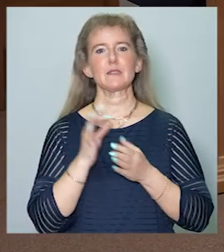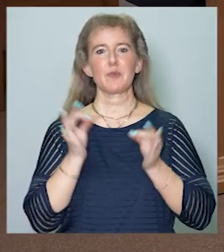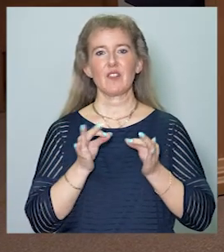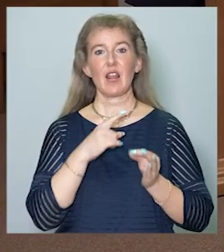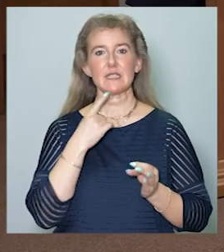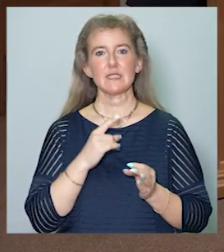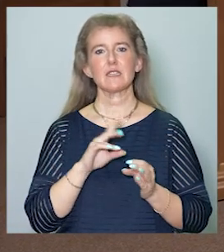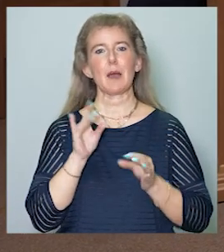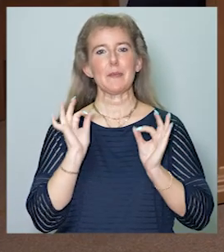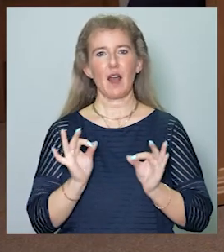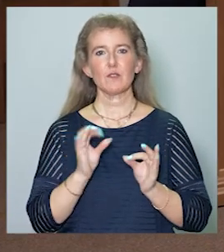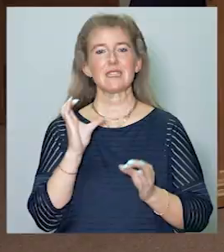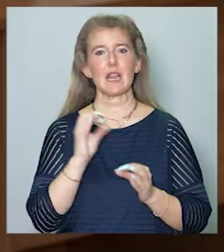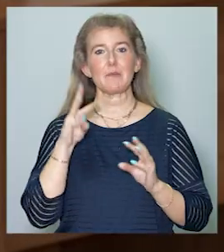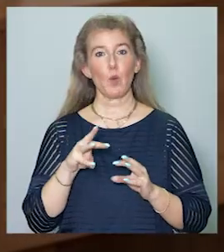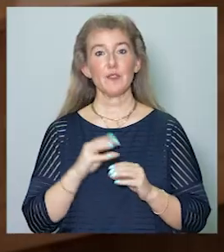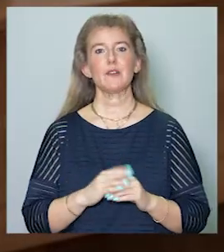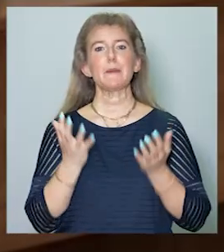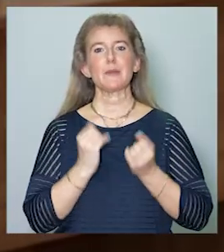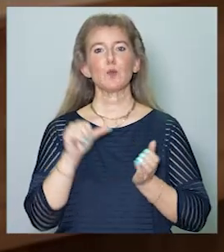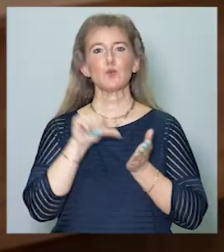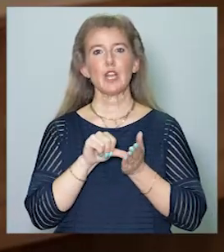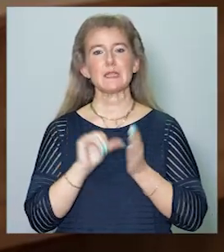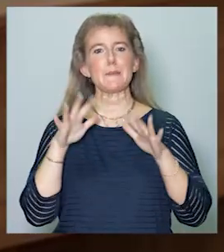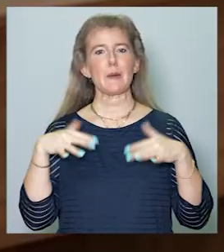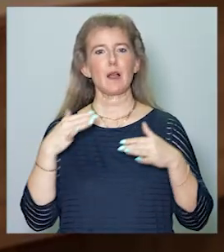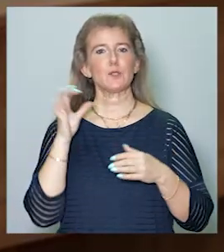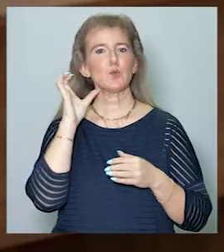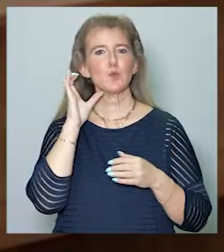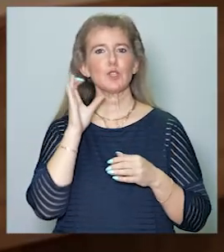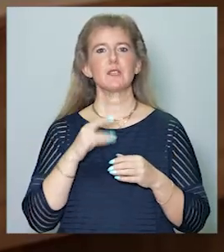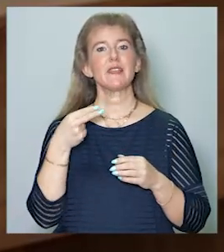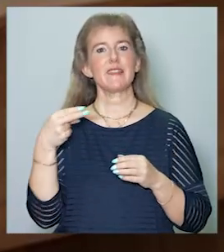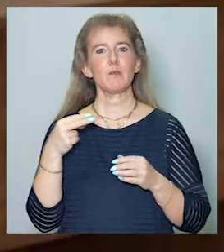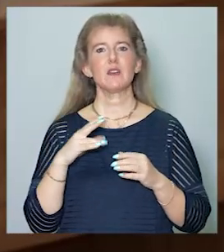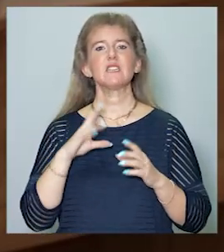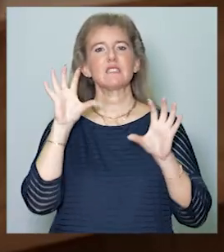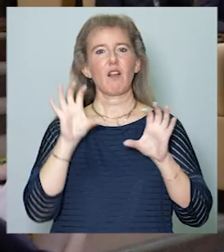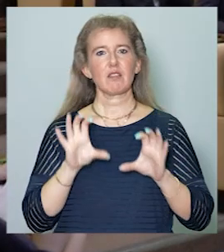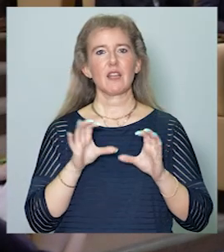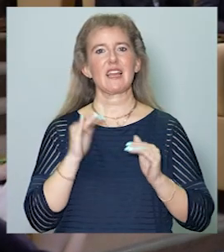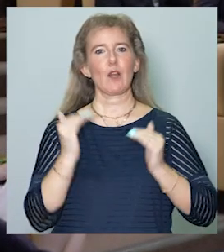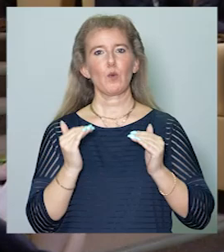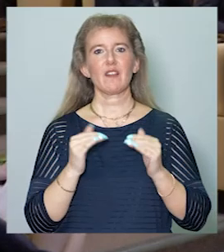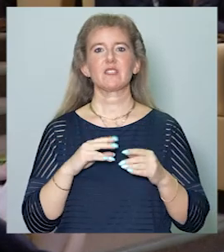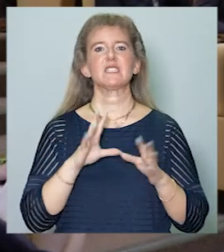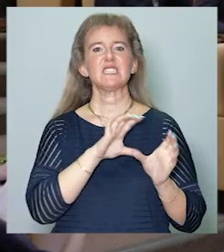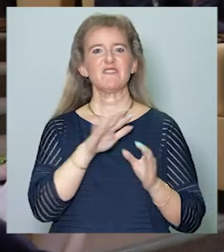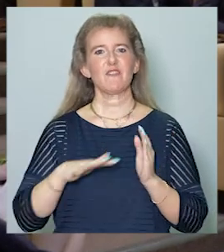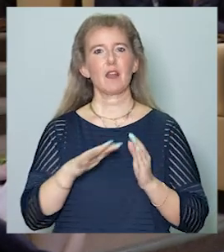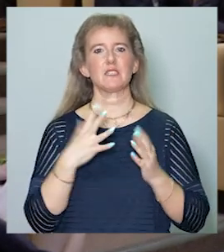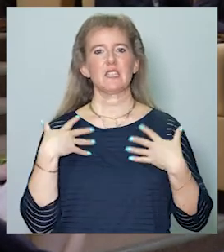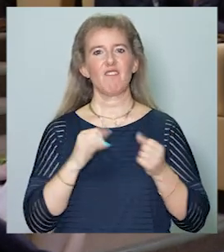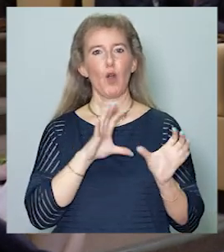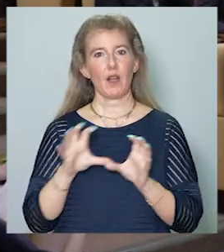Председатель партии «Справедливая Россия за правду» Сергей Миронов принял участие в парламентских слушаниях на тему «Законодательное регулирование в